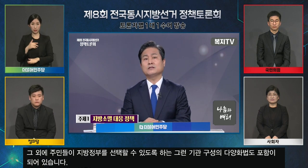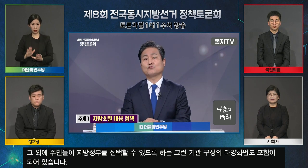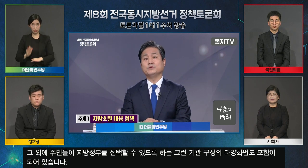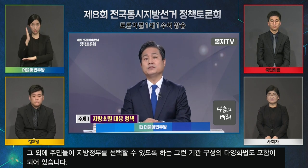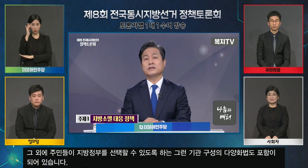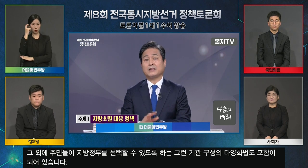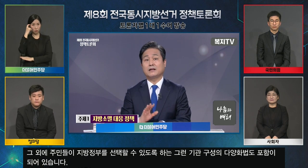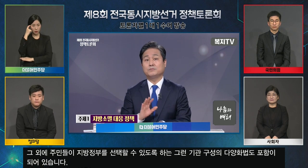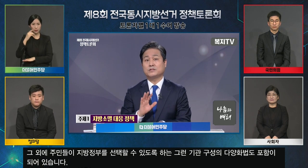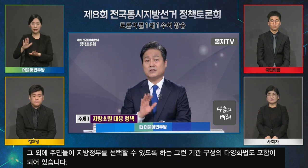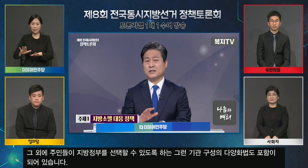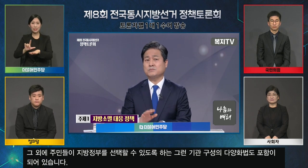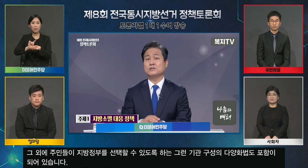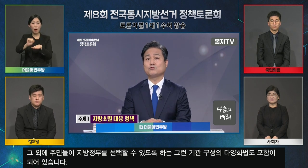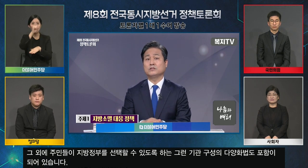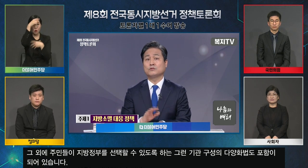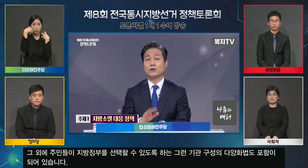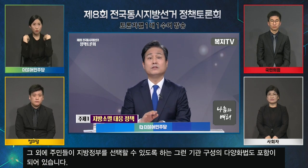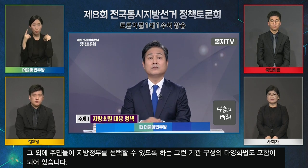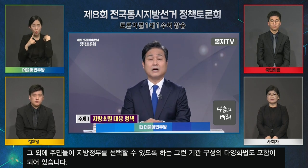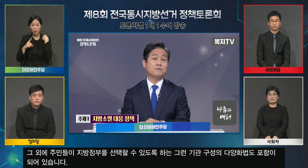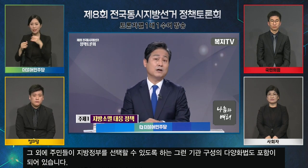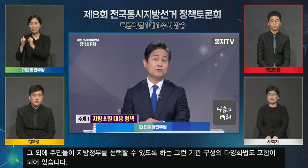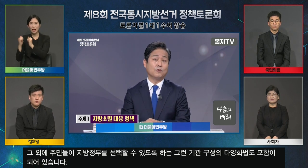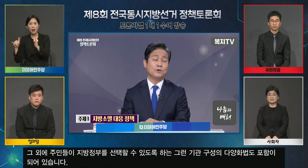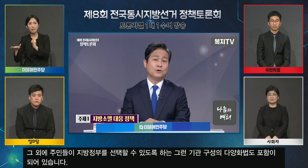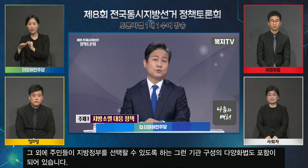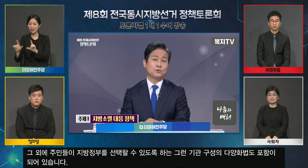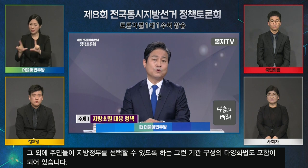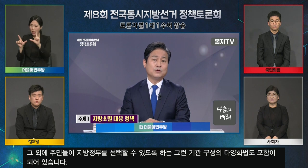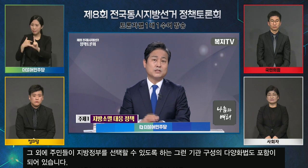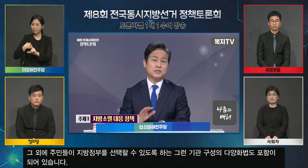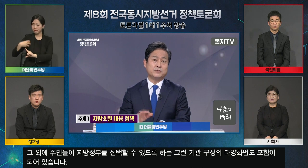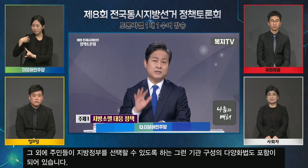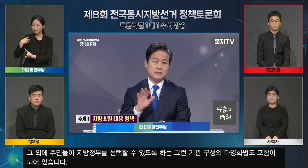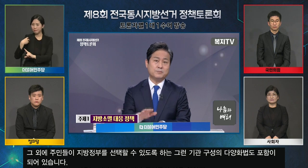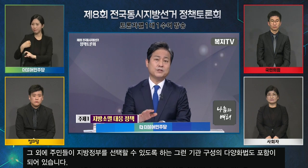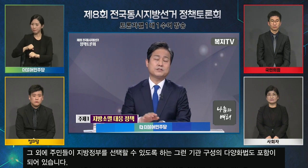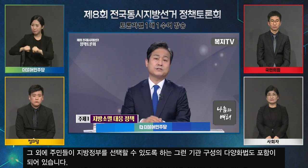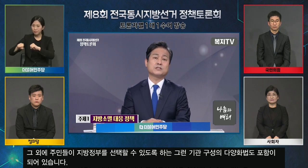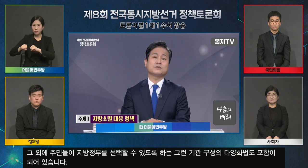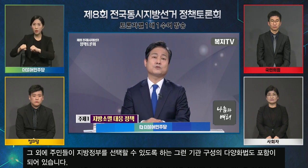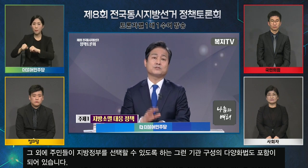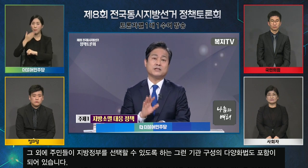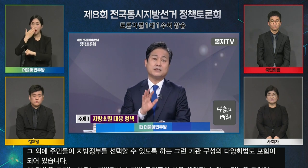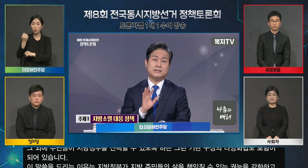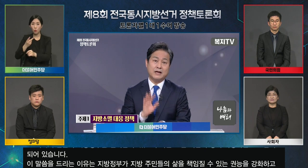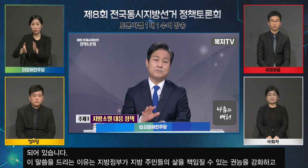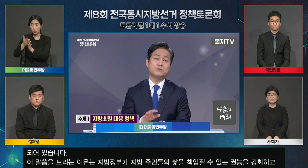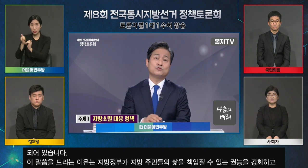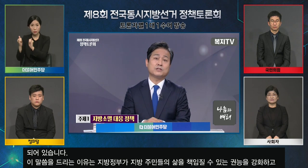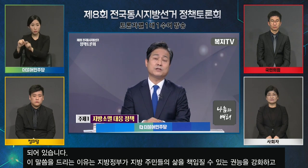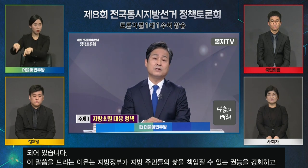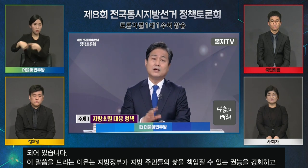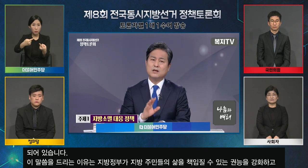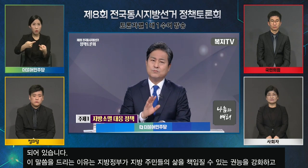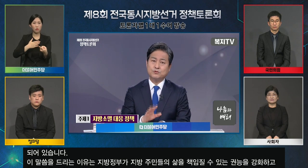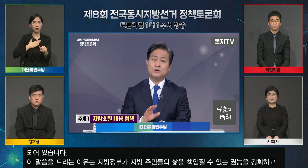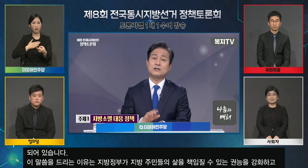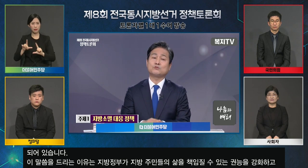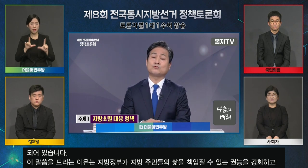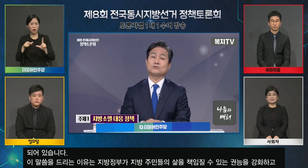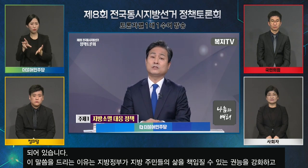지방주민들의 삶을 책임질 수 있는 권능을 강화하고, 또 시민들이 참여해서 직접적으로 자신의 삶의 문제를